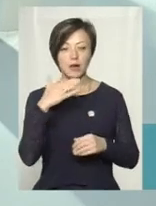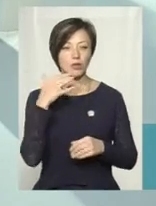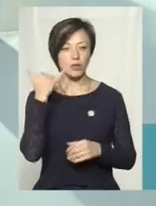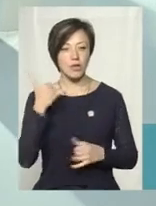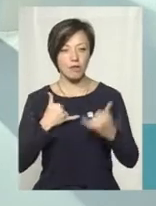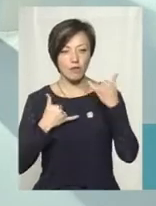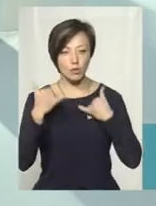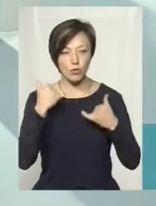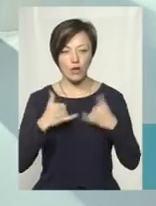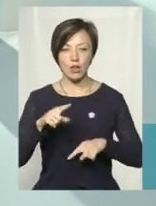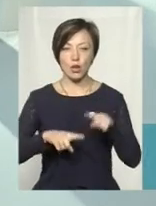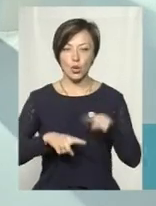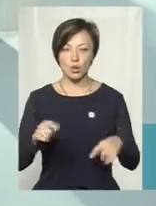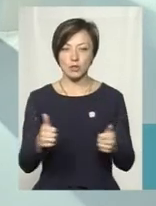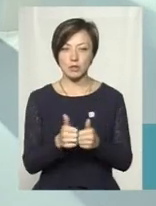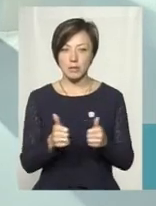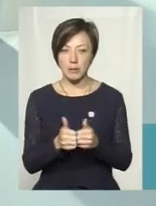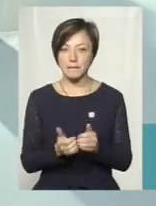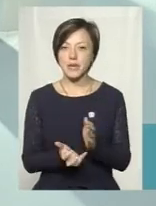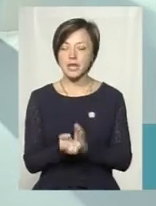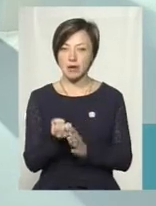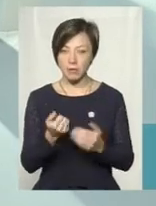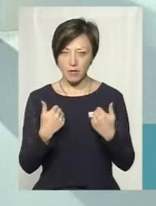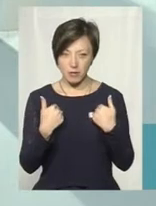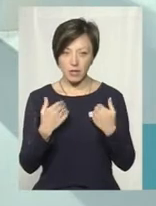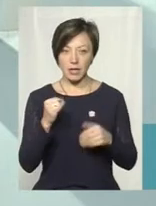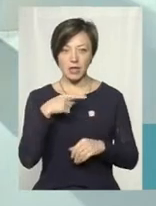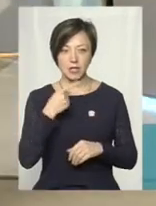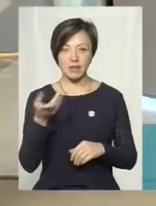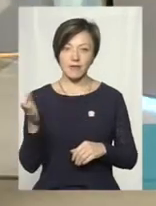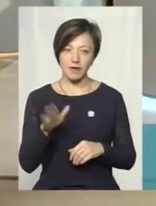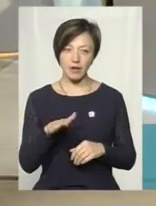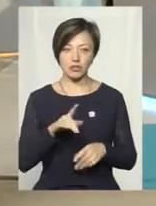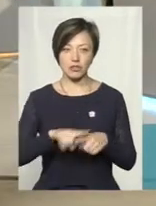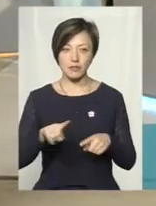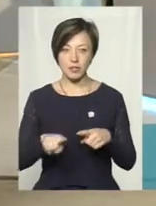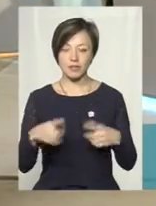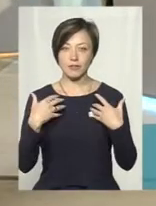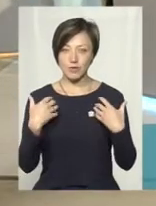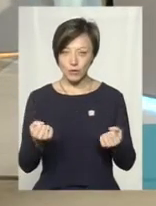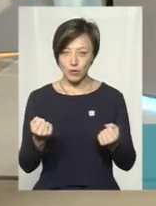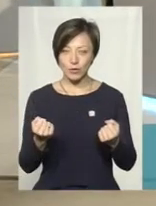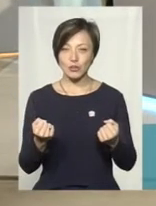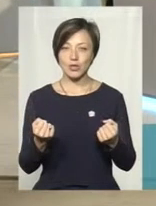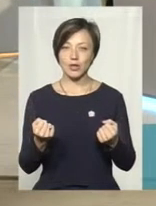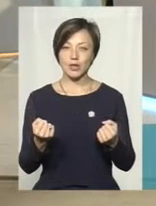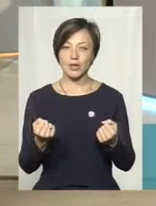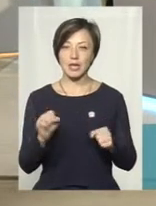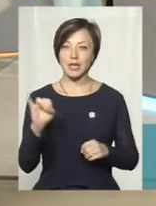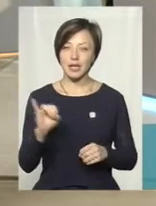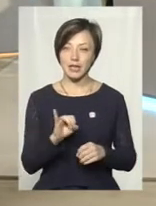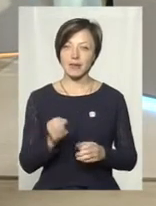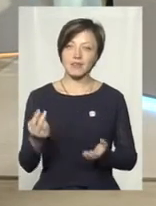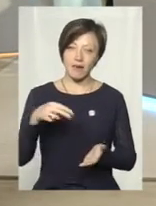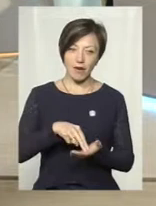телефонували родичів, близьких, підтримували і казали, давай швидше виздоравлюй і